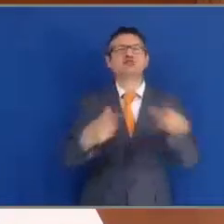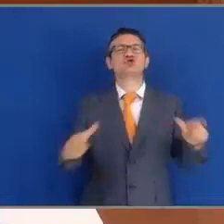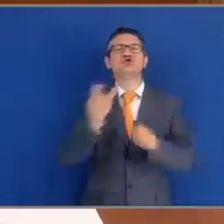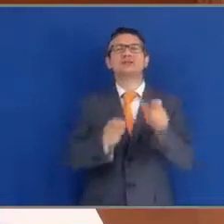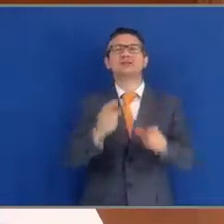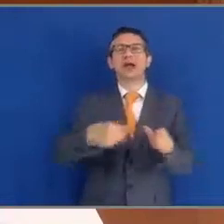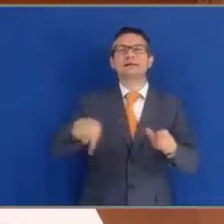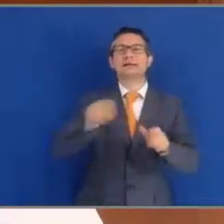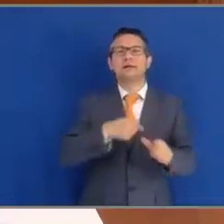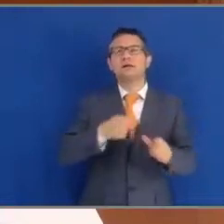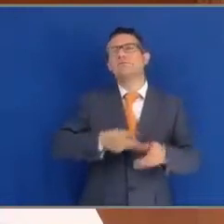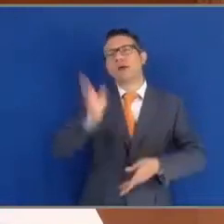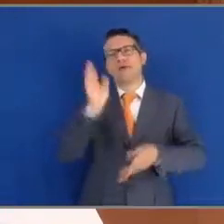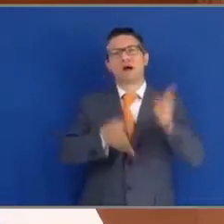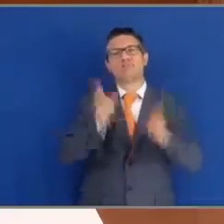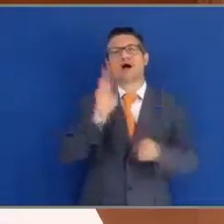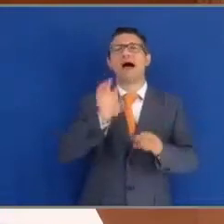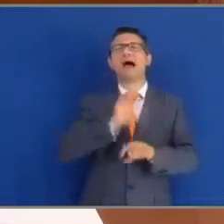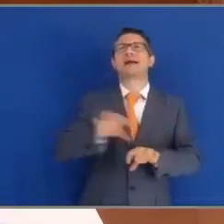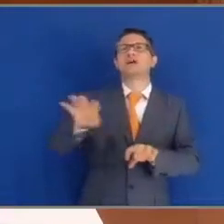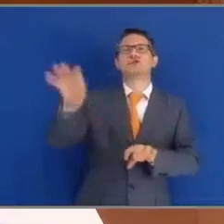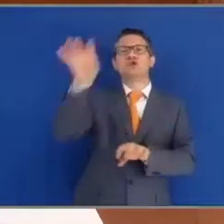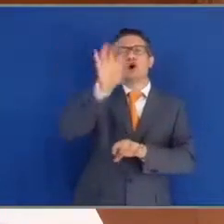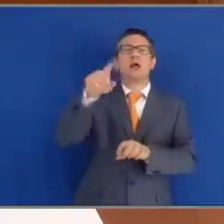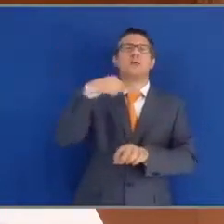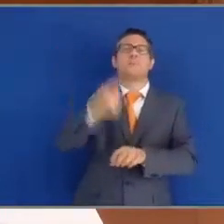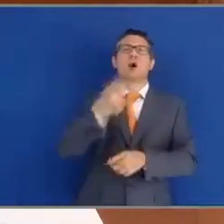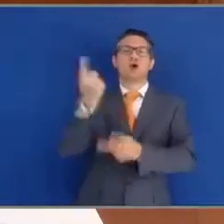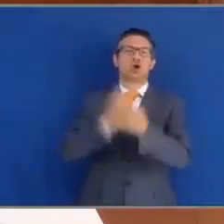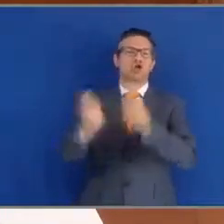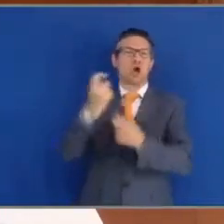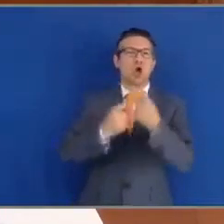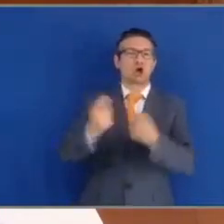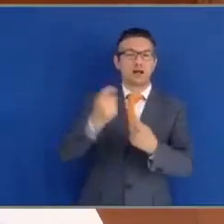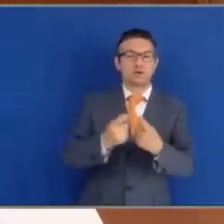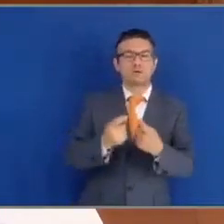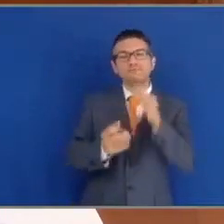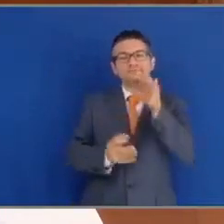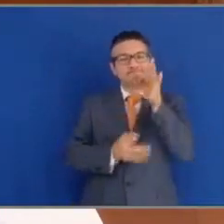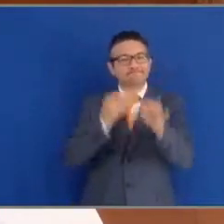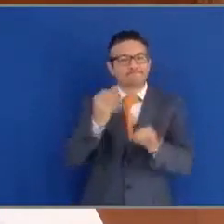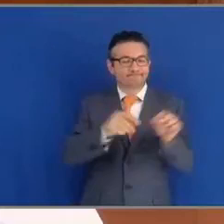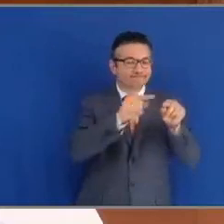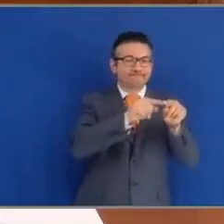altre regioni e poi ritornano, ci fanno dire che la curva è